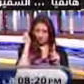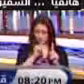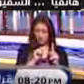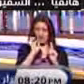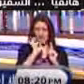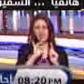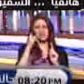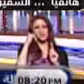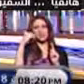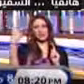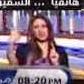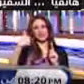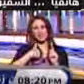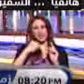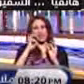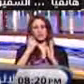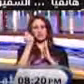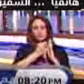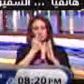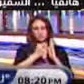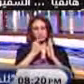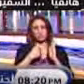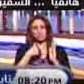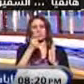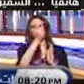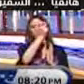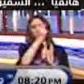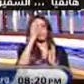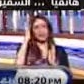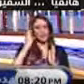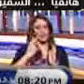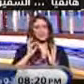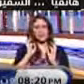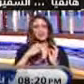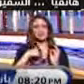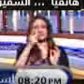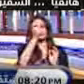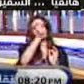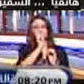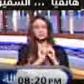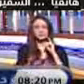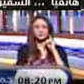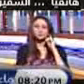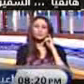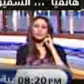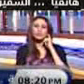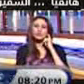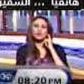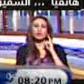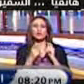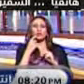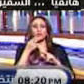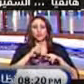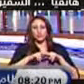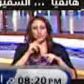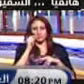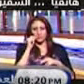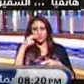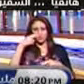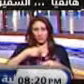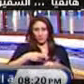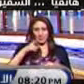هذا القبيل أن يكتب لنا، لأننا بمنتهى الأمانة. طيب هل سيادة سفير المواطن عزت عطلة